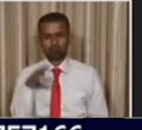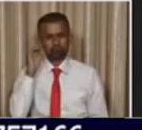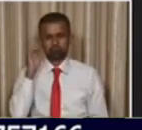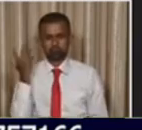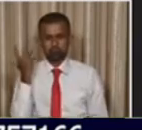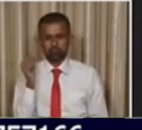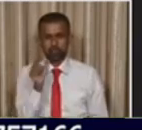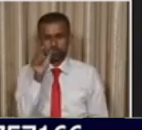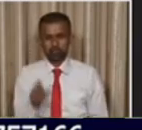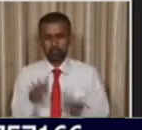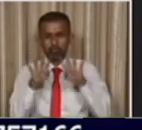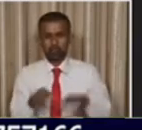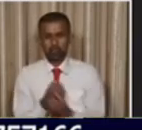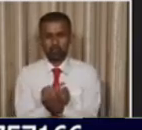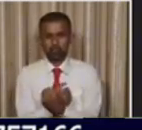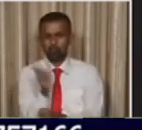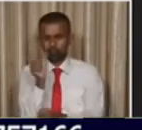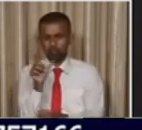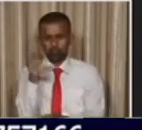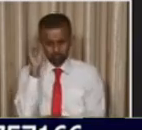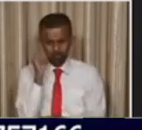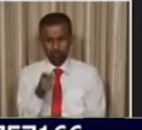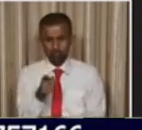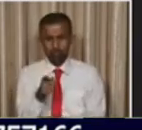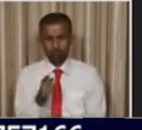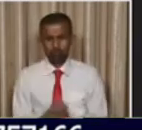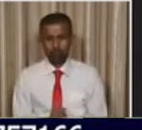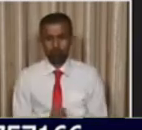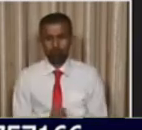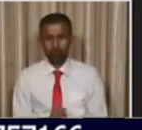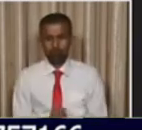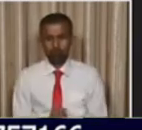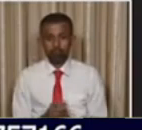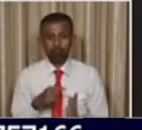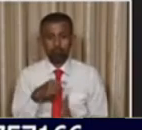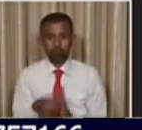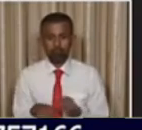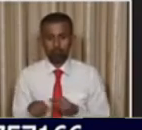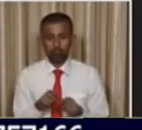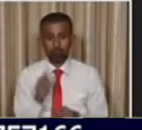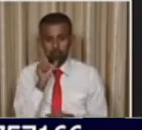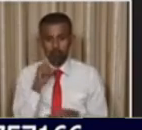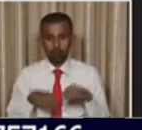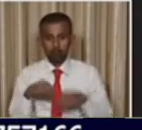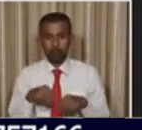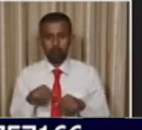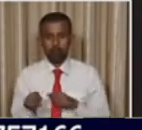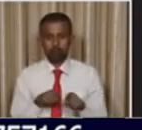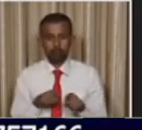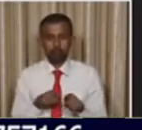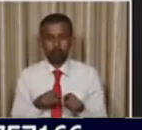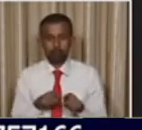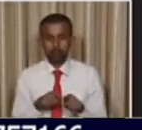இத்துமாட்ட பந்தனாகாரி கேனு வச்சனை தேர்மதான்னு கேள மேக மேக ரட்டாக் விதியட்ட அப்படி வளர்ந்தோன்னு தேசபாலினிக்க வச்சேன்